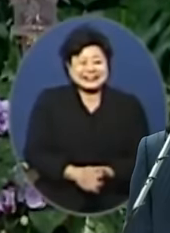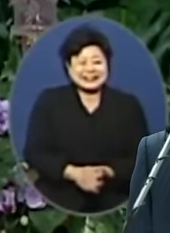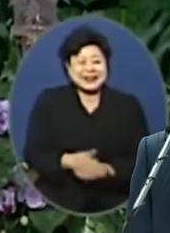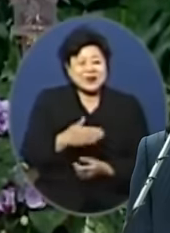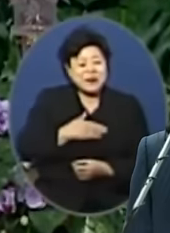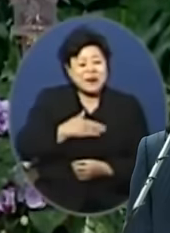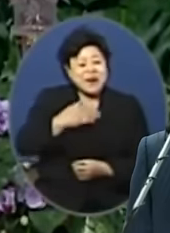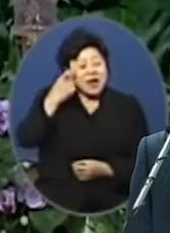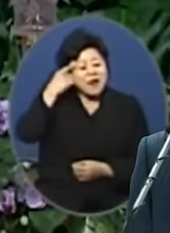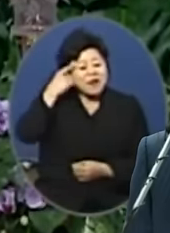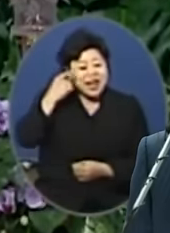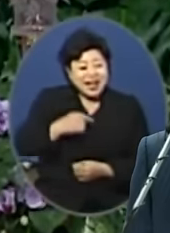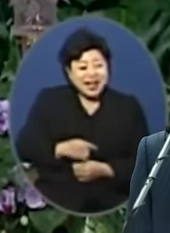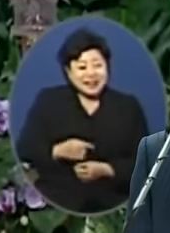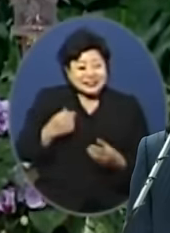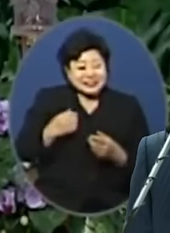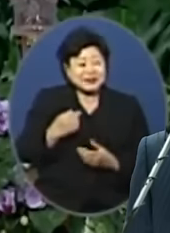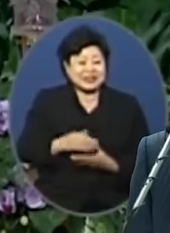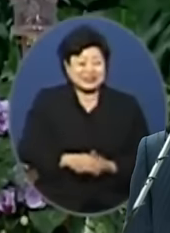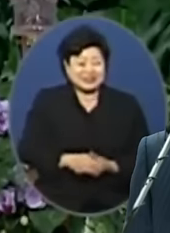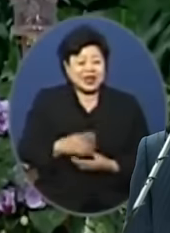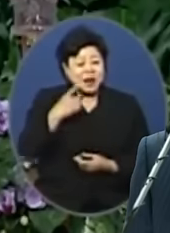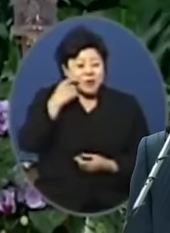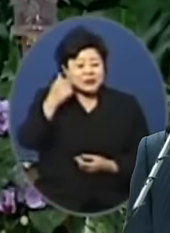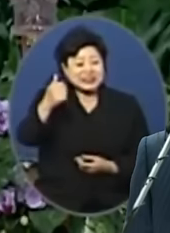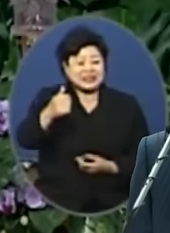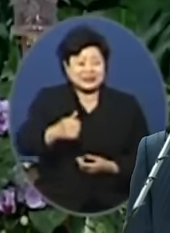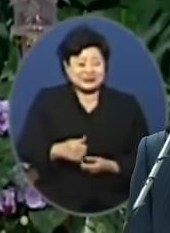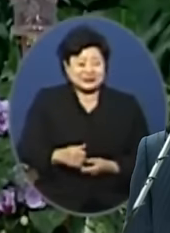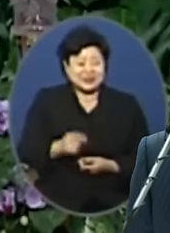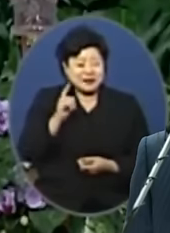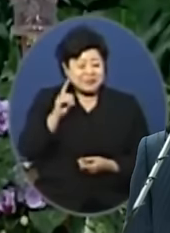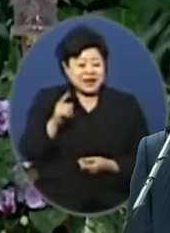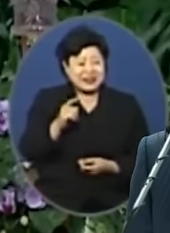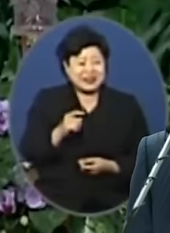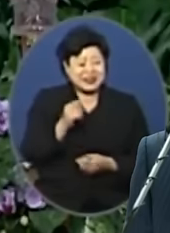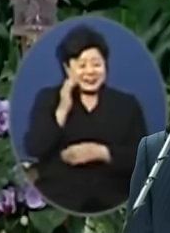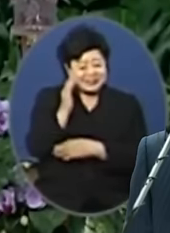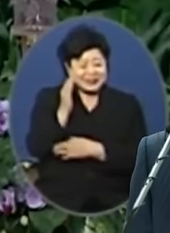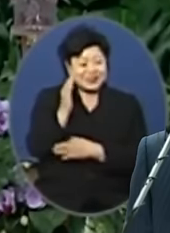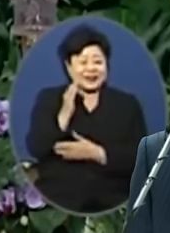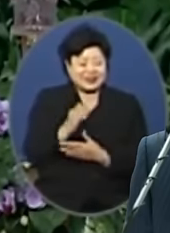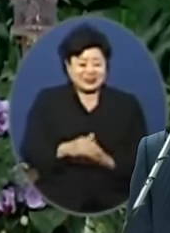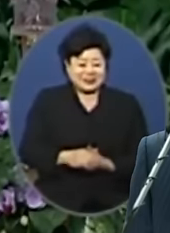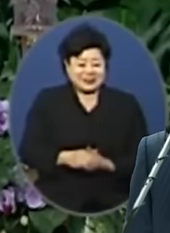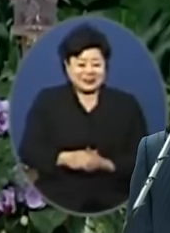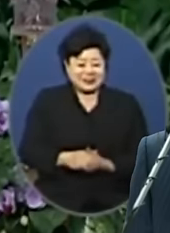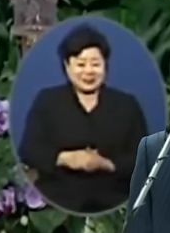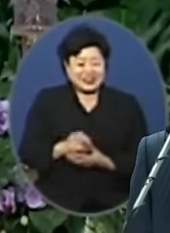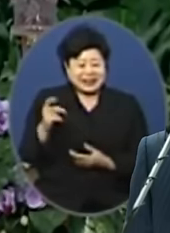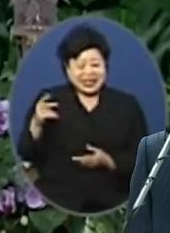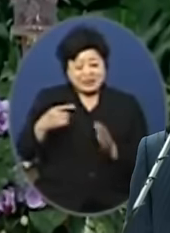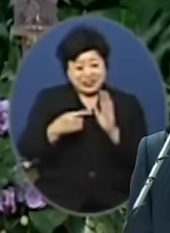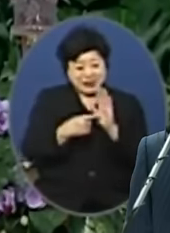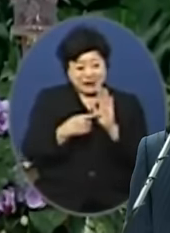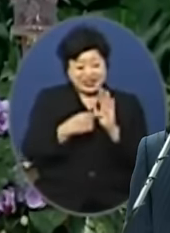내가 책임을 지니까 목사님이 매일같이 설교하는 설교가 텔레비를